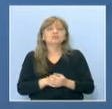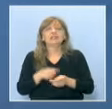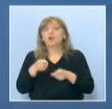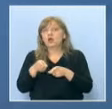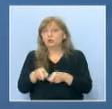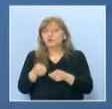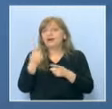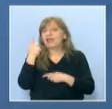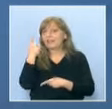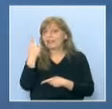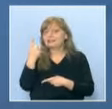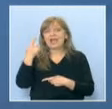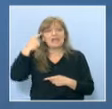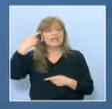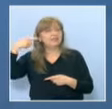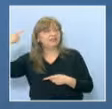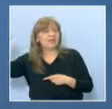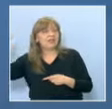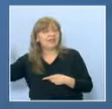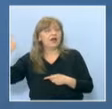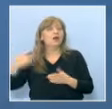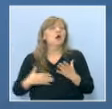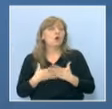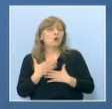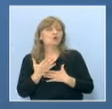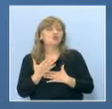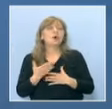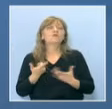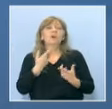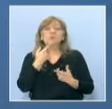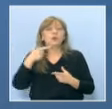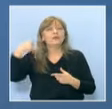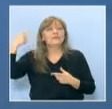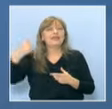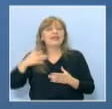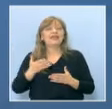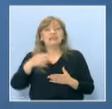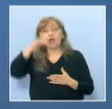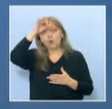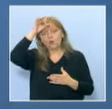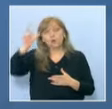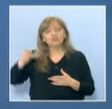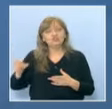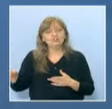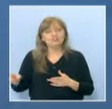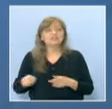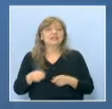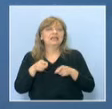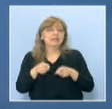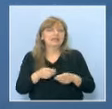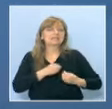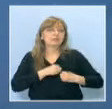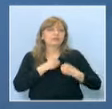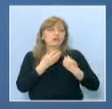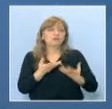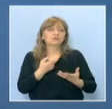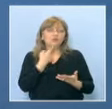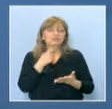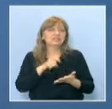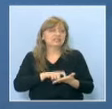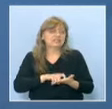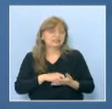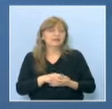е една идея, отново по идея на учениците, тази кауза благотворителна.